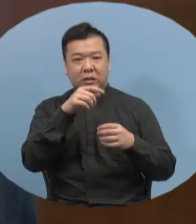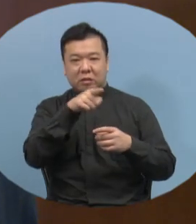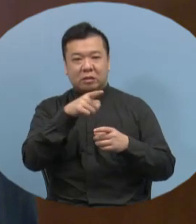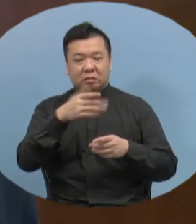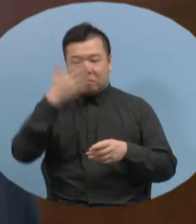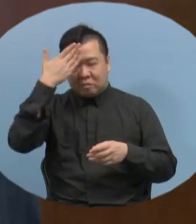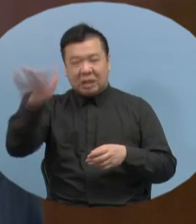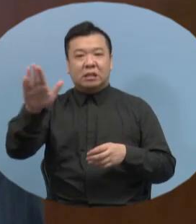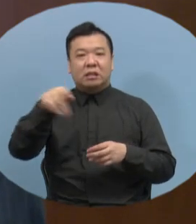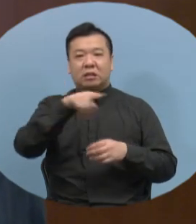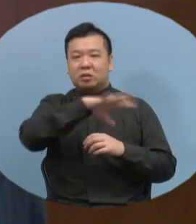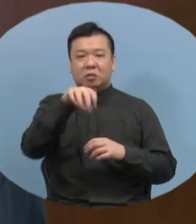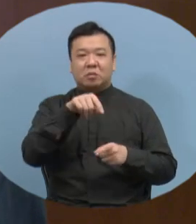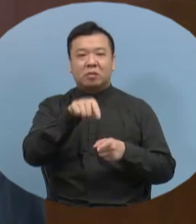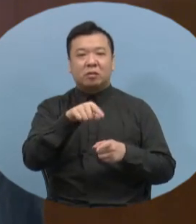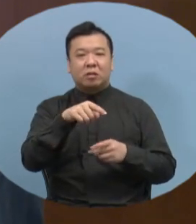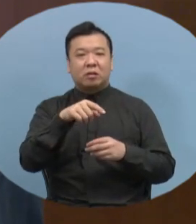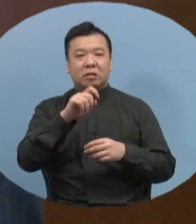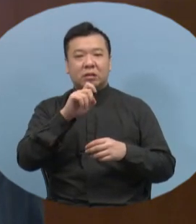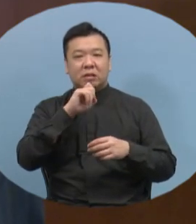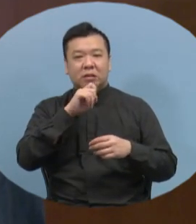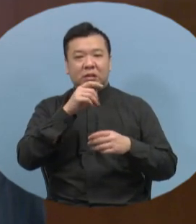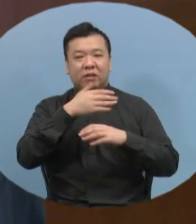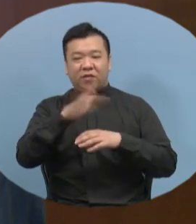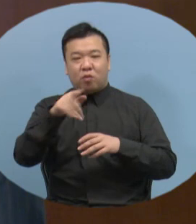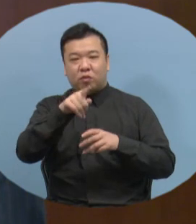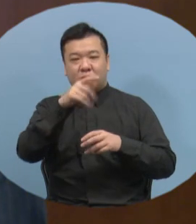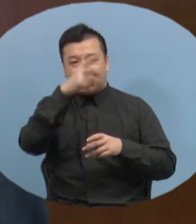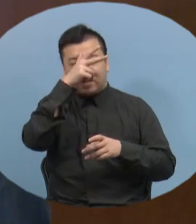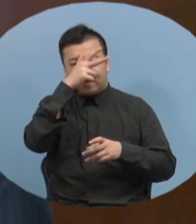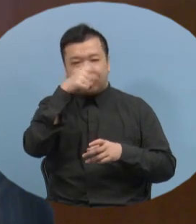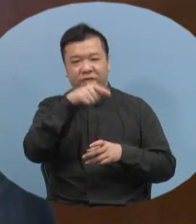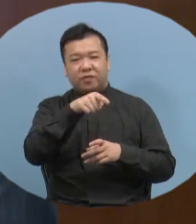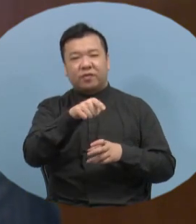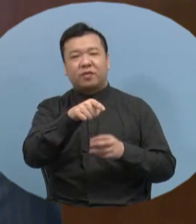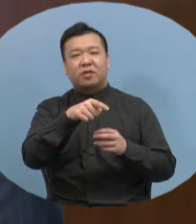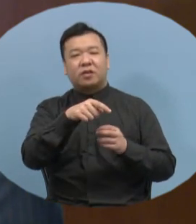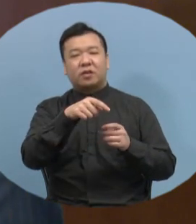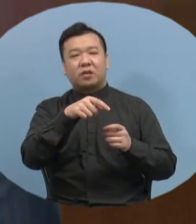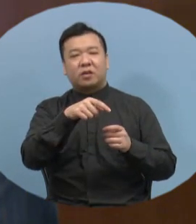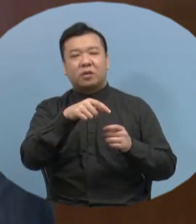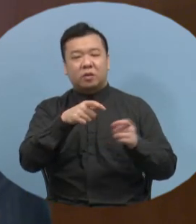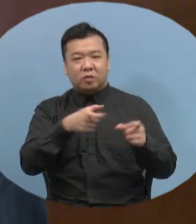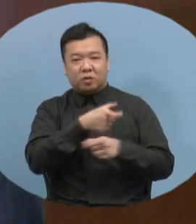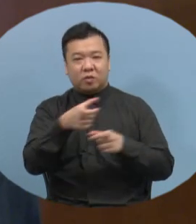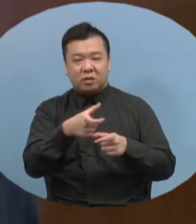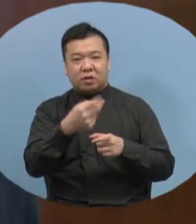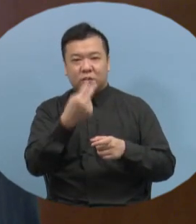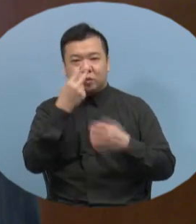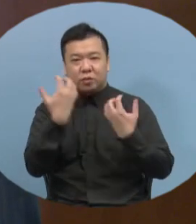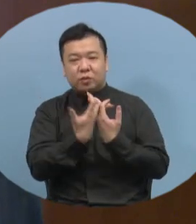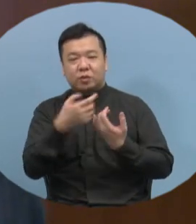切，只是一心否決特區政府的財政預算案，